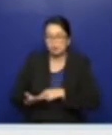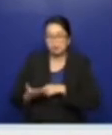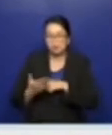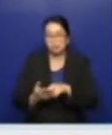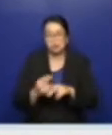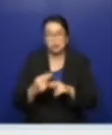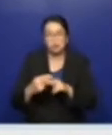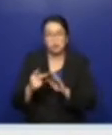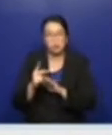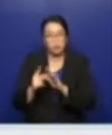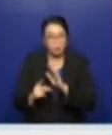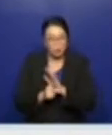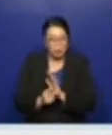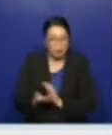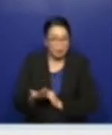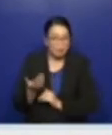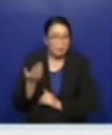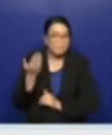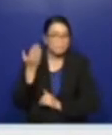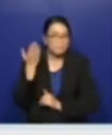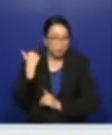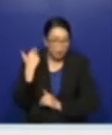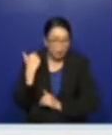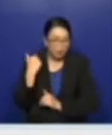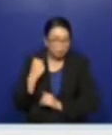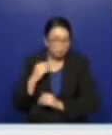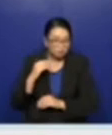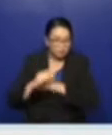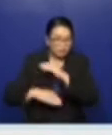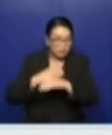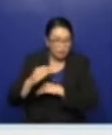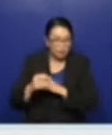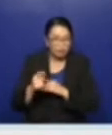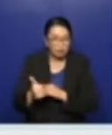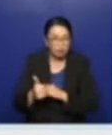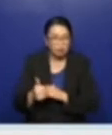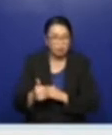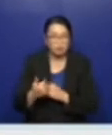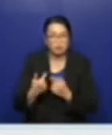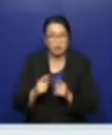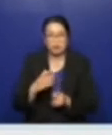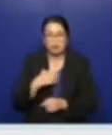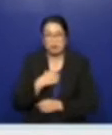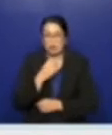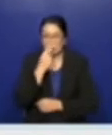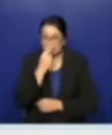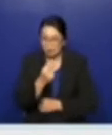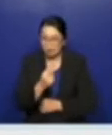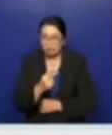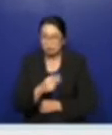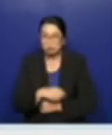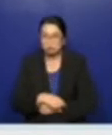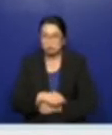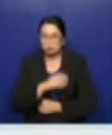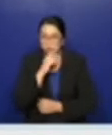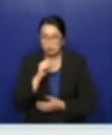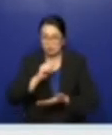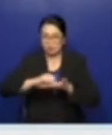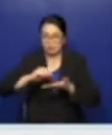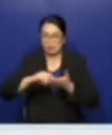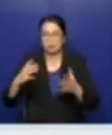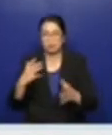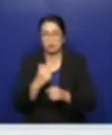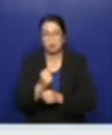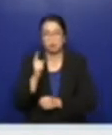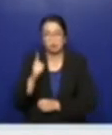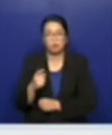ายที่เพิ่งผ่านสภาเมื่อวานเนี่ยมันมีความคืบหน้าอย่างเป็นระบบแล้วผมก็อยากจะเห็นอย่างนั้นจริงๆแล้วเนี่ยถ้าท่านเขียนอย่างนี้ท่านจะต้อง